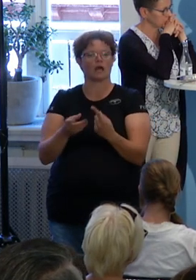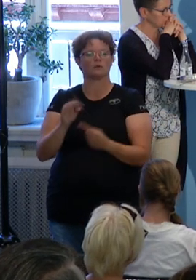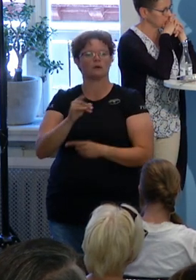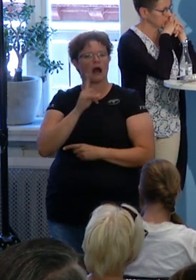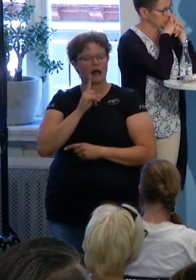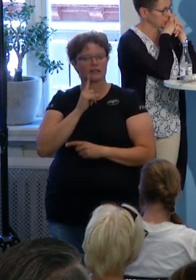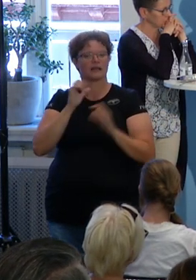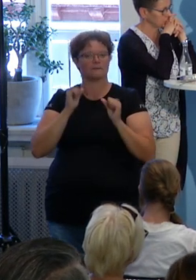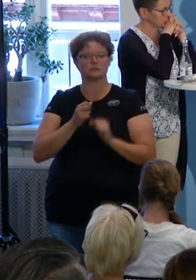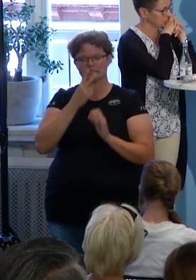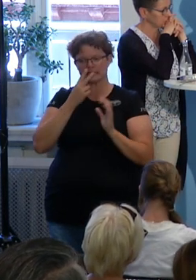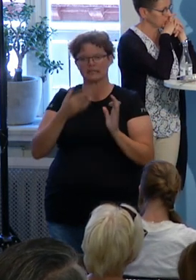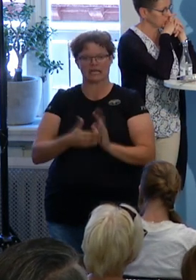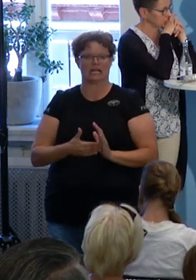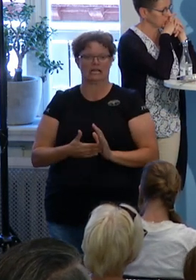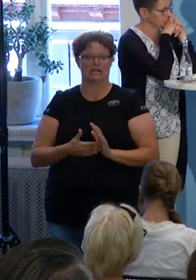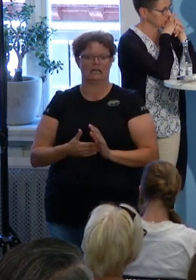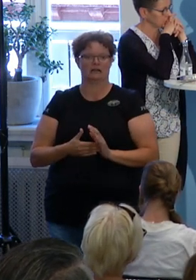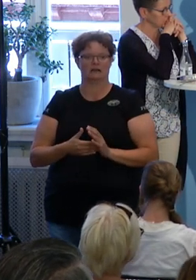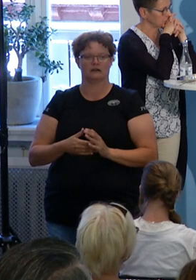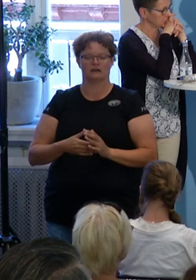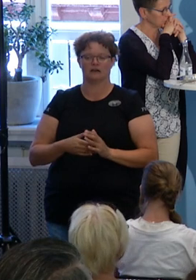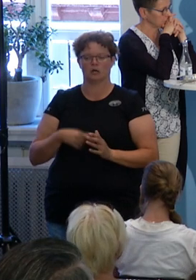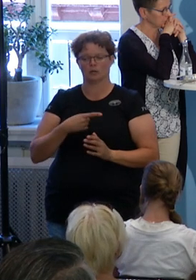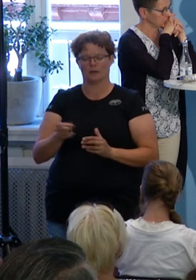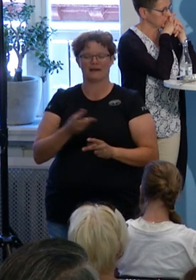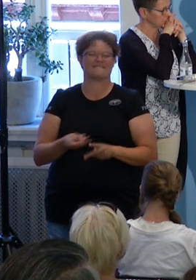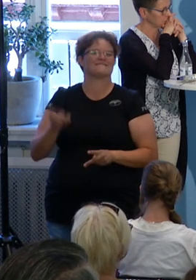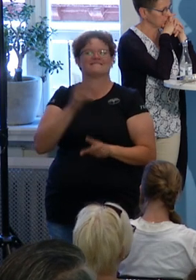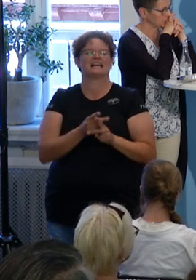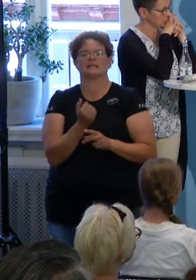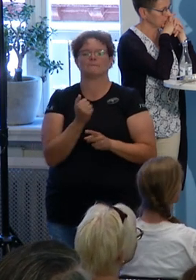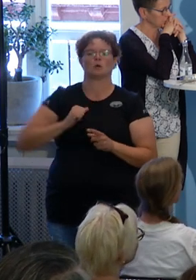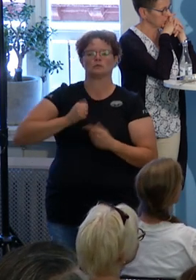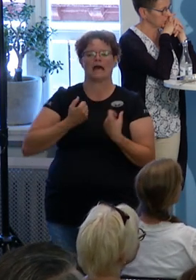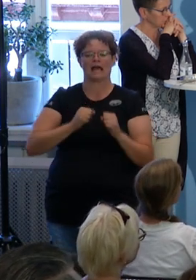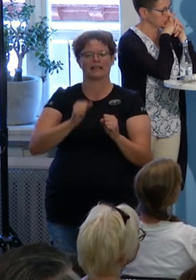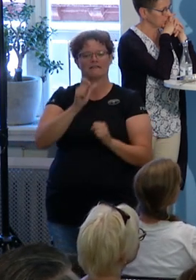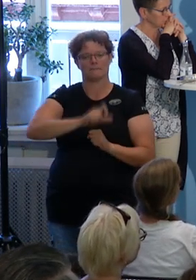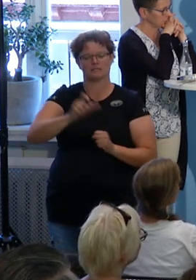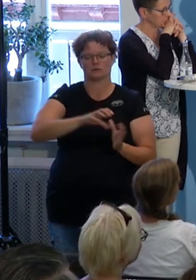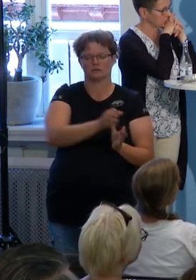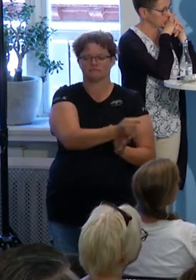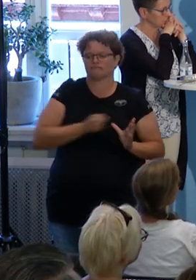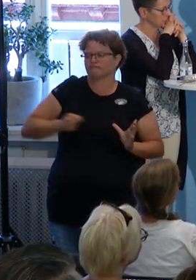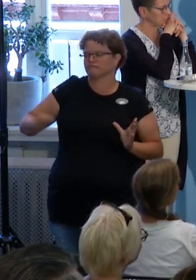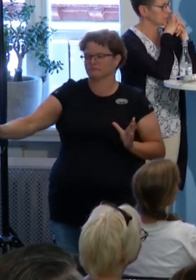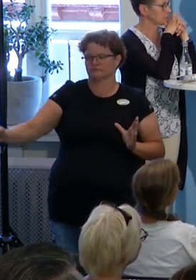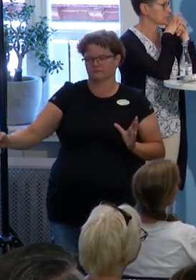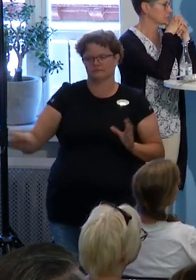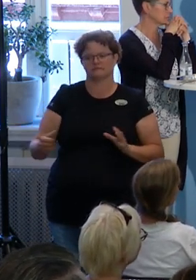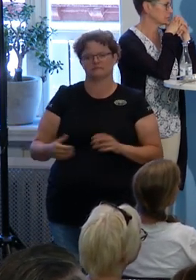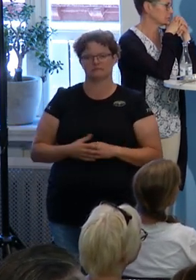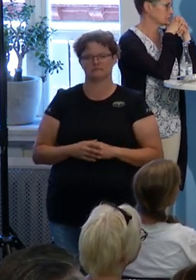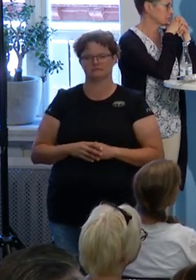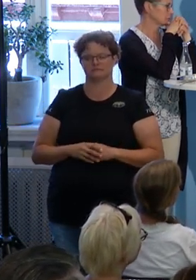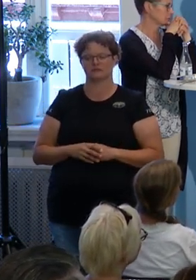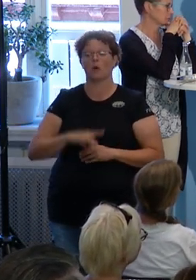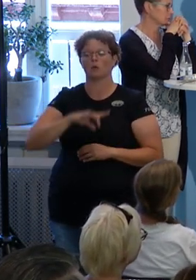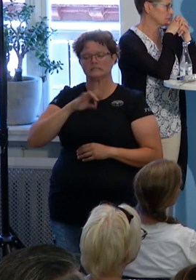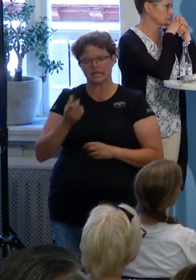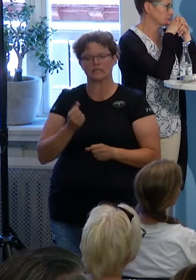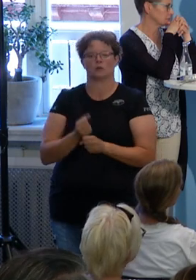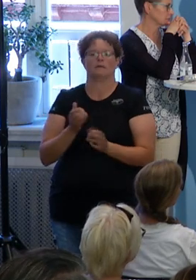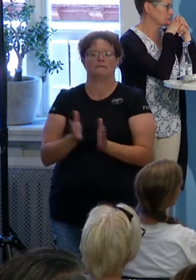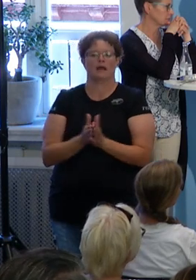alltid se till att man tar undan de här mest brottsaktiva individerna i ett skede. Och sen måste man jobba